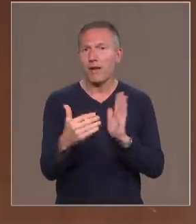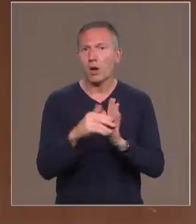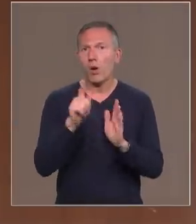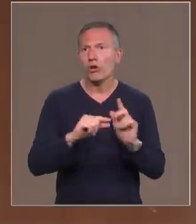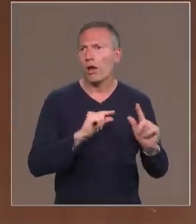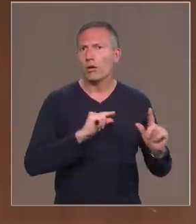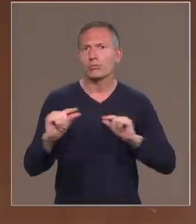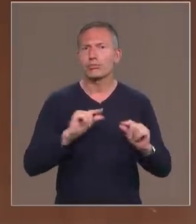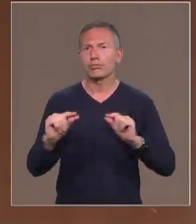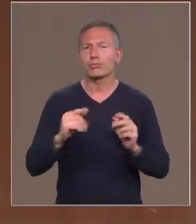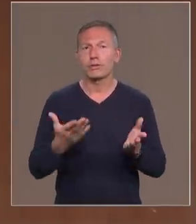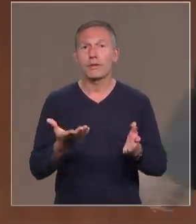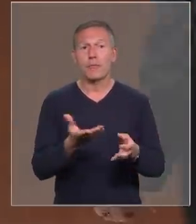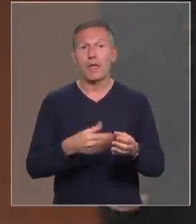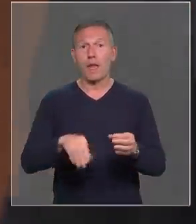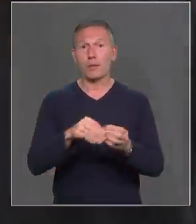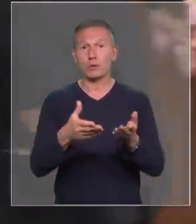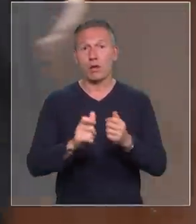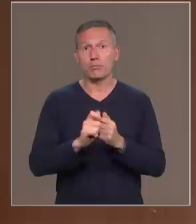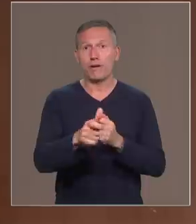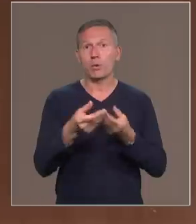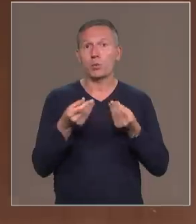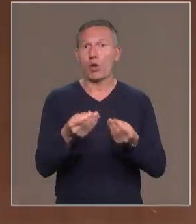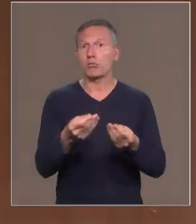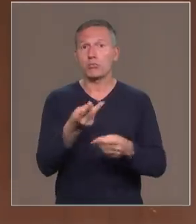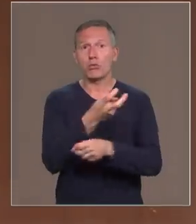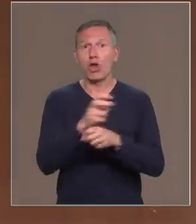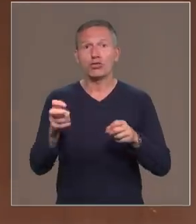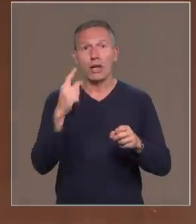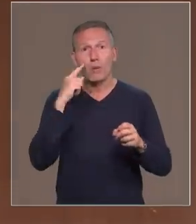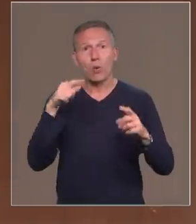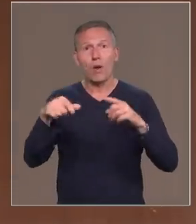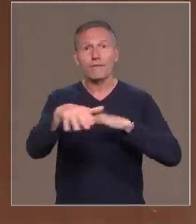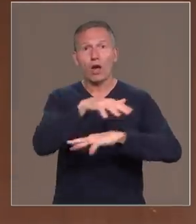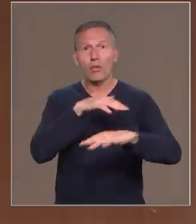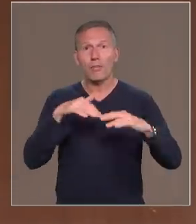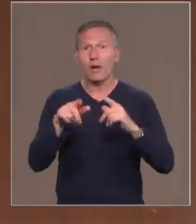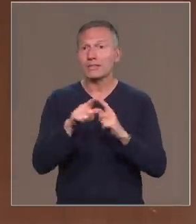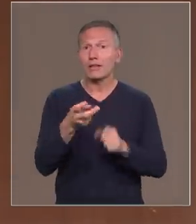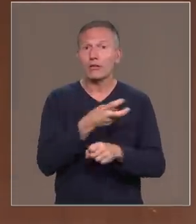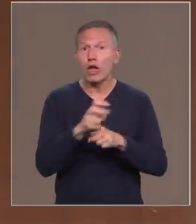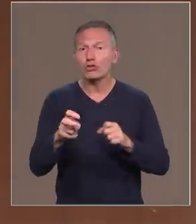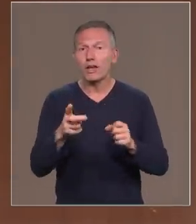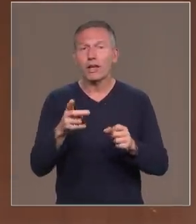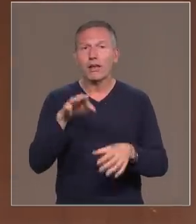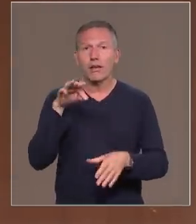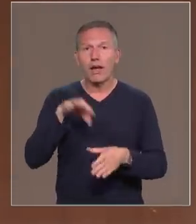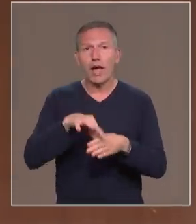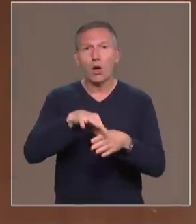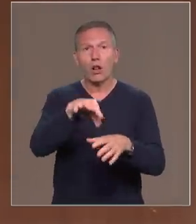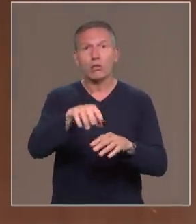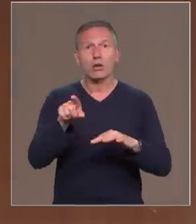évacués. De plus, cet acte met en danger l'environnement et l'avenir des récoltes, et il menace aussi de